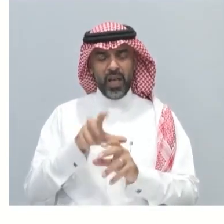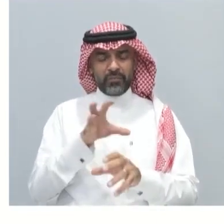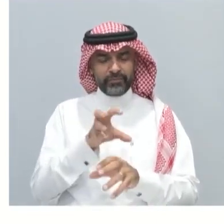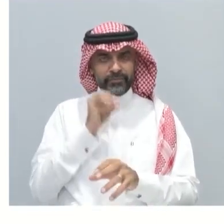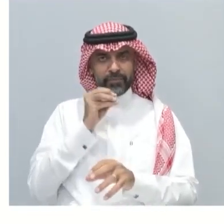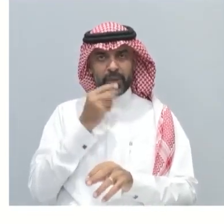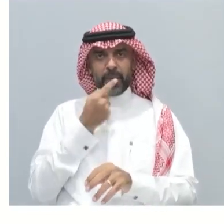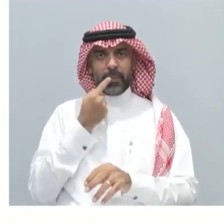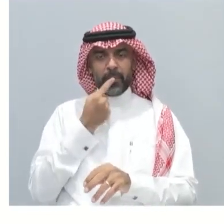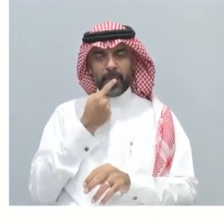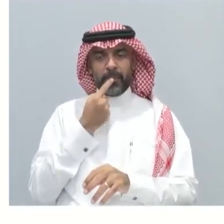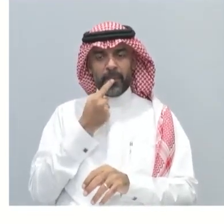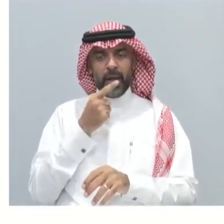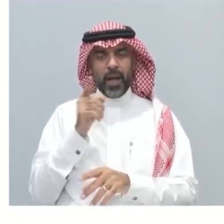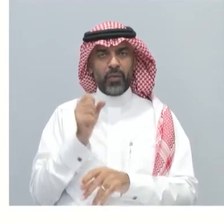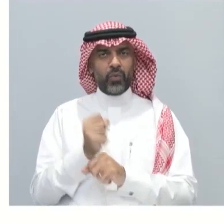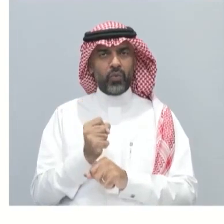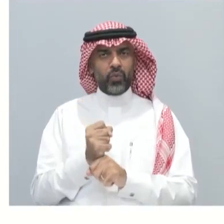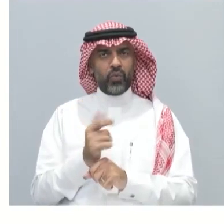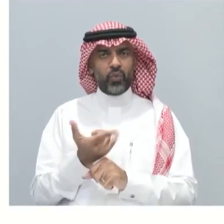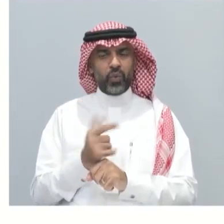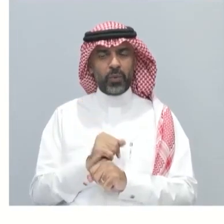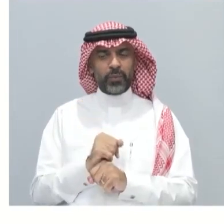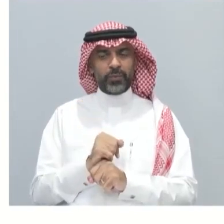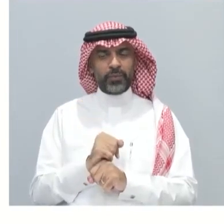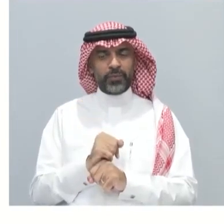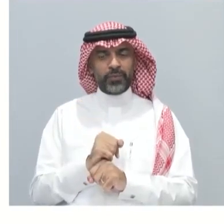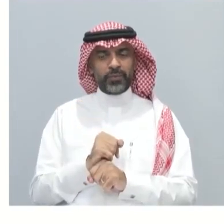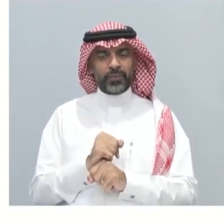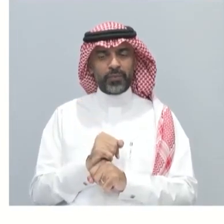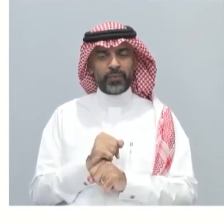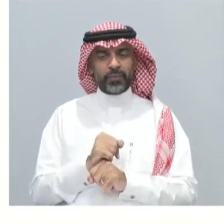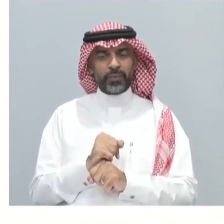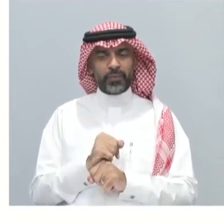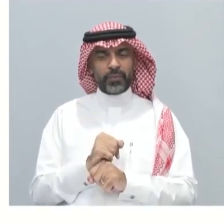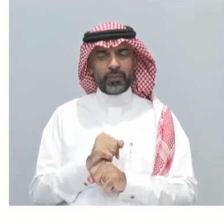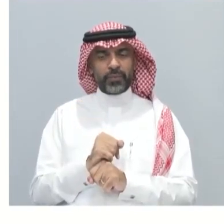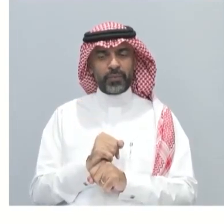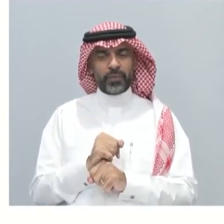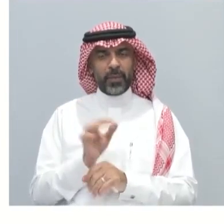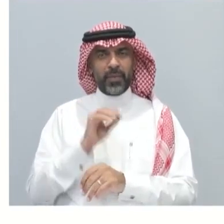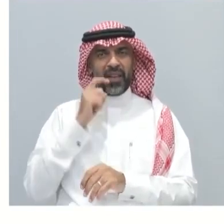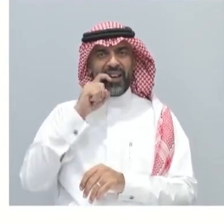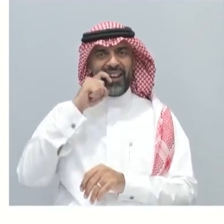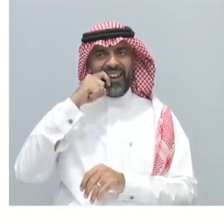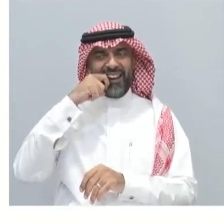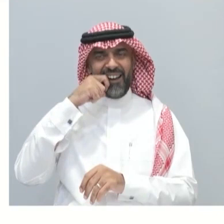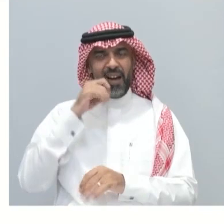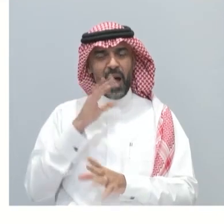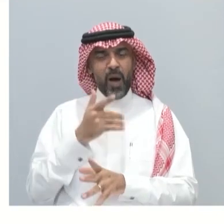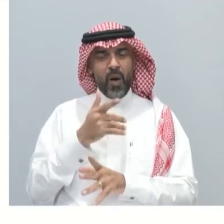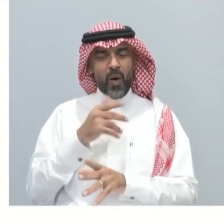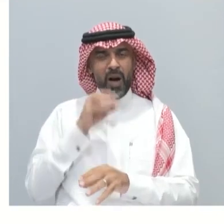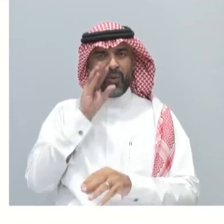اهميتها او وظيفه هذه اللواقط الفميه تقوم بعمل الانياب او